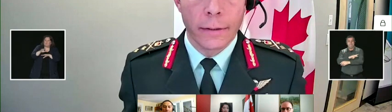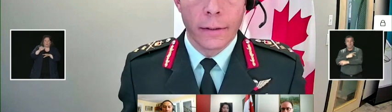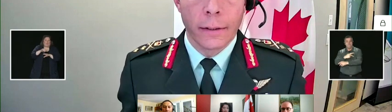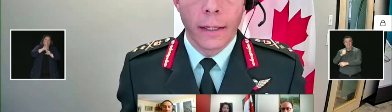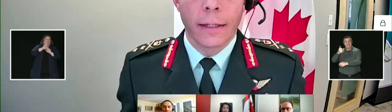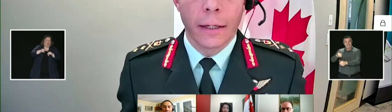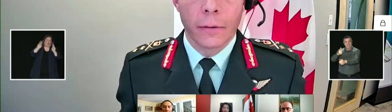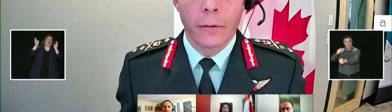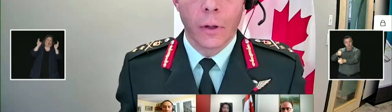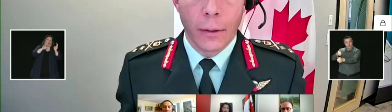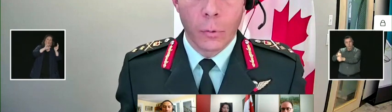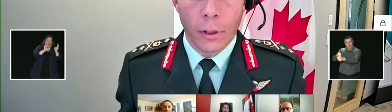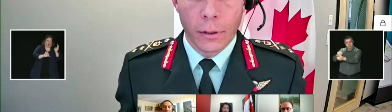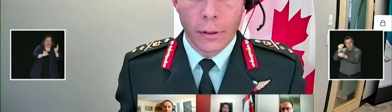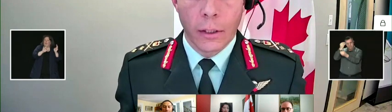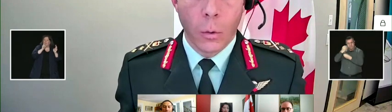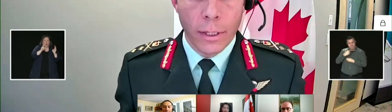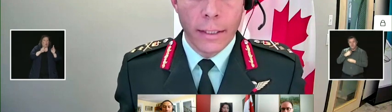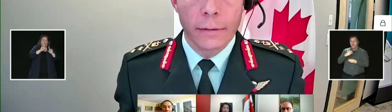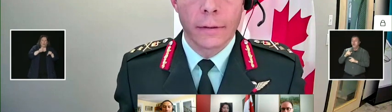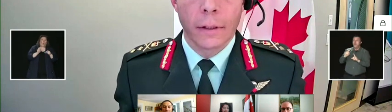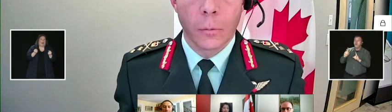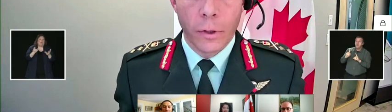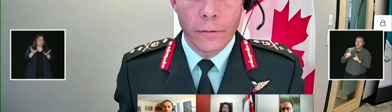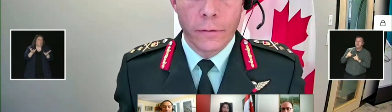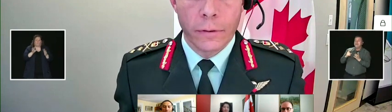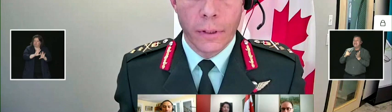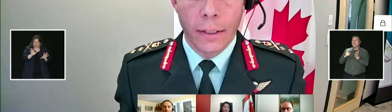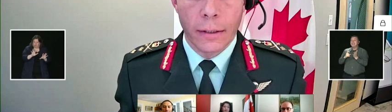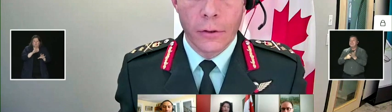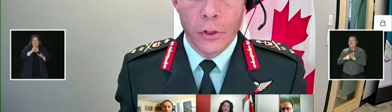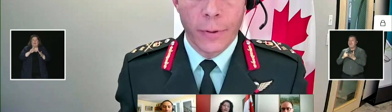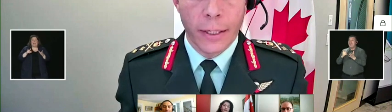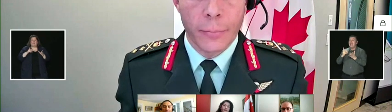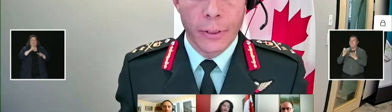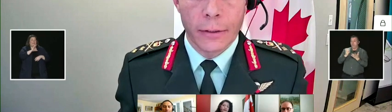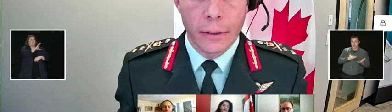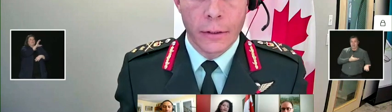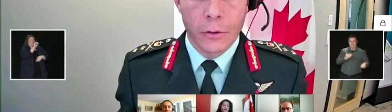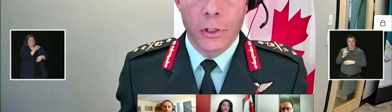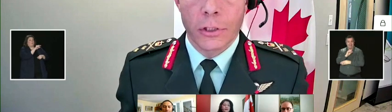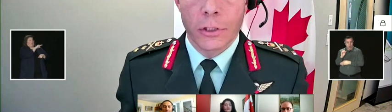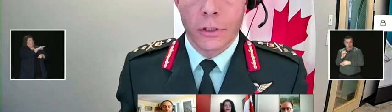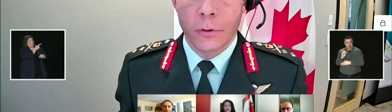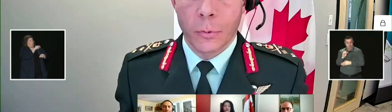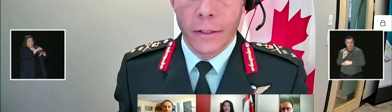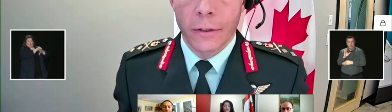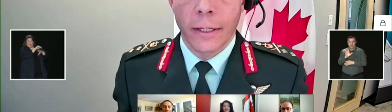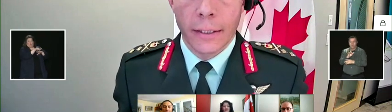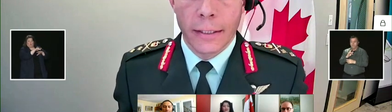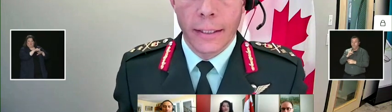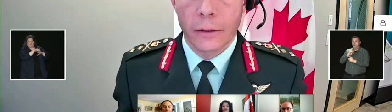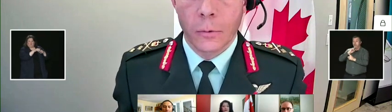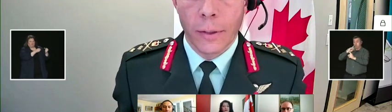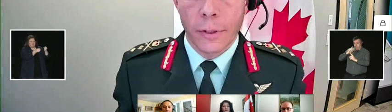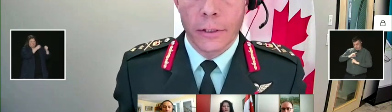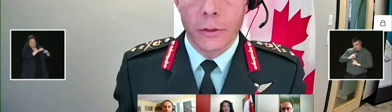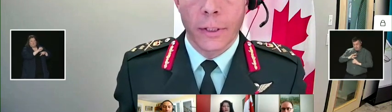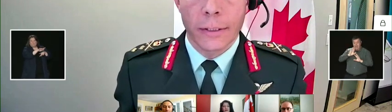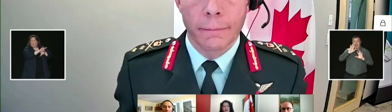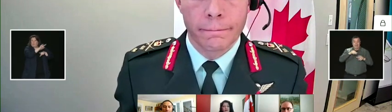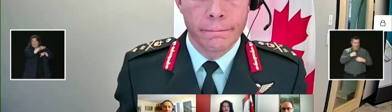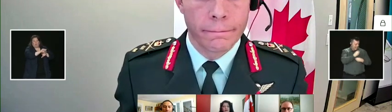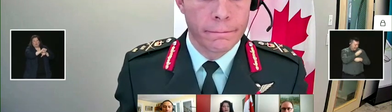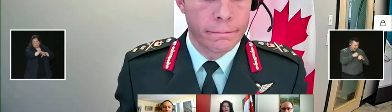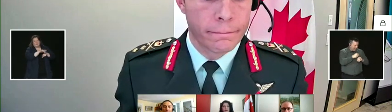orders in. And then we'll coordinate with the shipping company, the logistics service provider, and get that to the right place at the